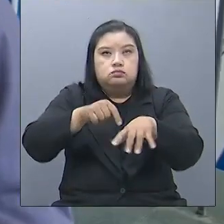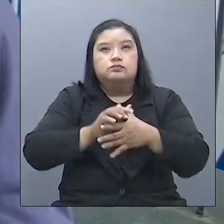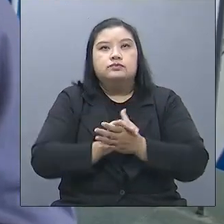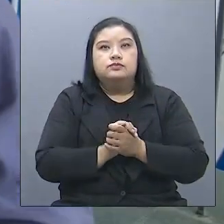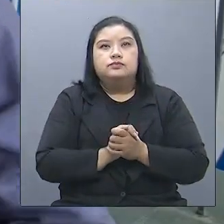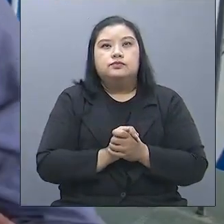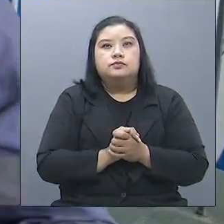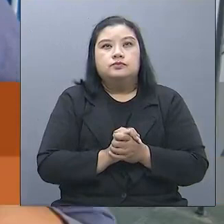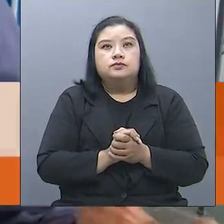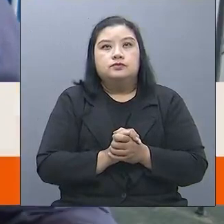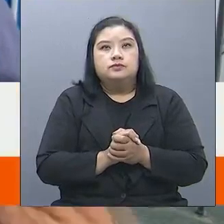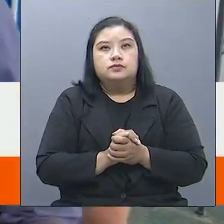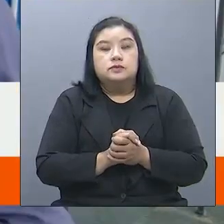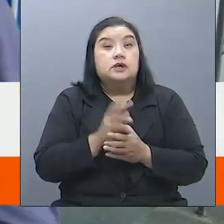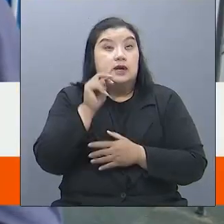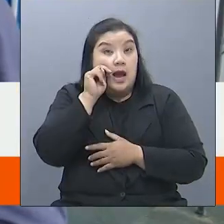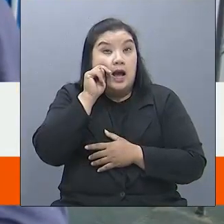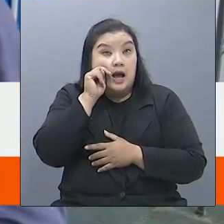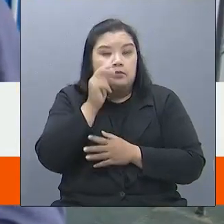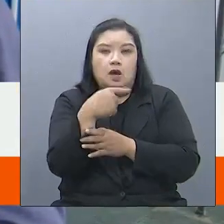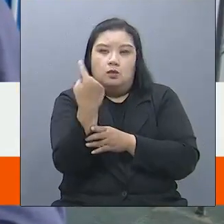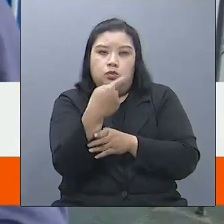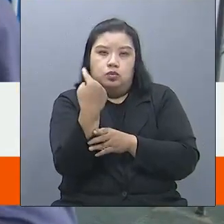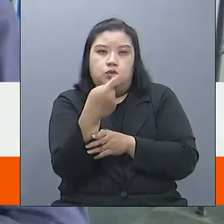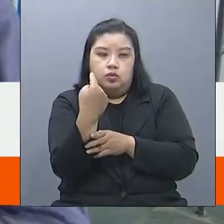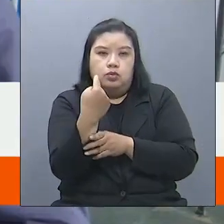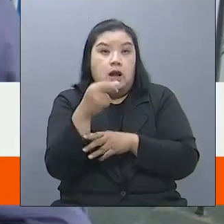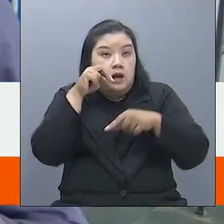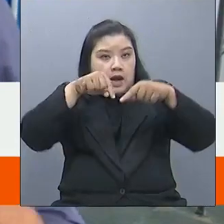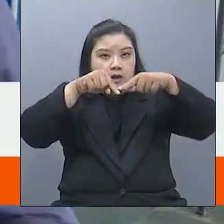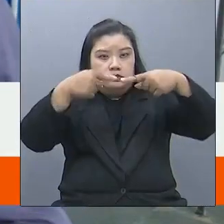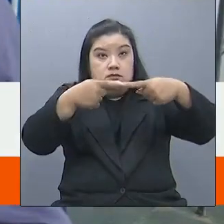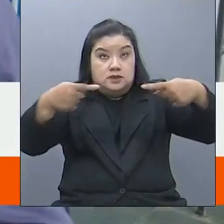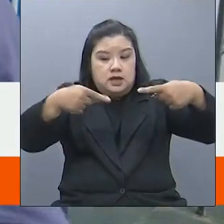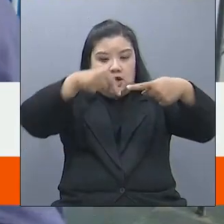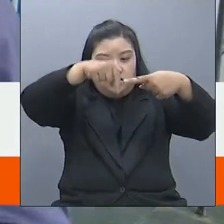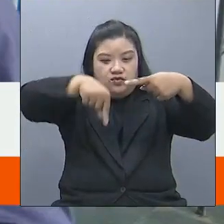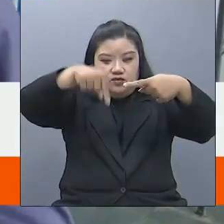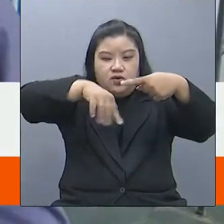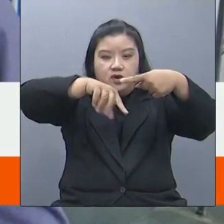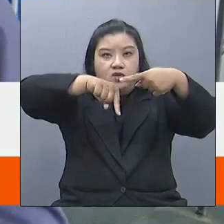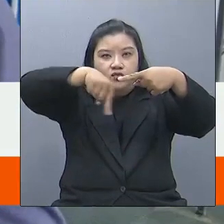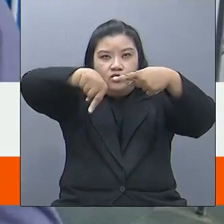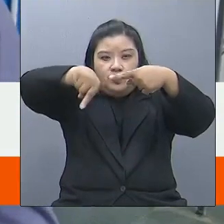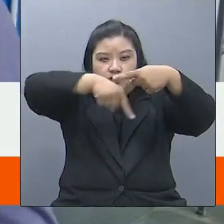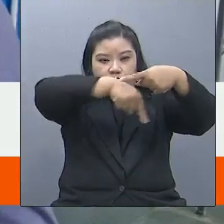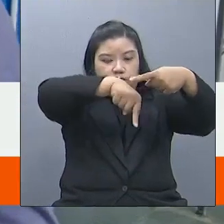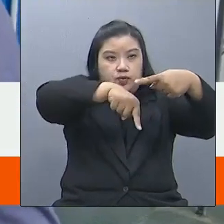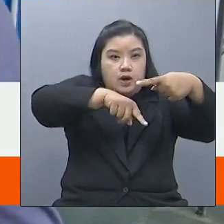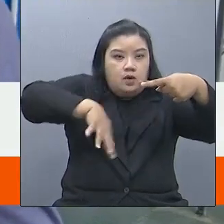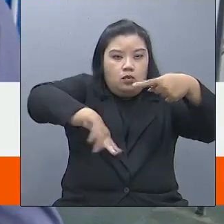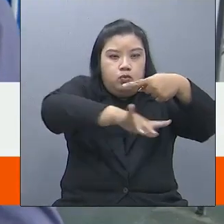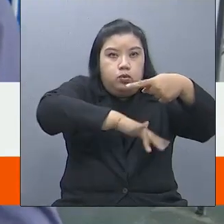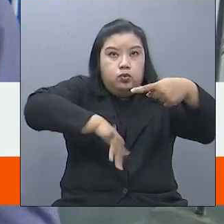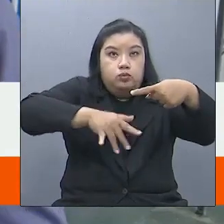ที่เราเปิดสปริงเกอร์นะครับให้มันช่วยลดน้ำช่วยลดฝุ่นนะครับได้ด้วยแล้วก็เป็นการลดต้นไม้